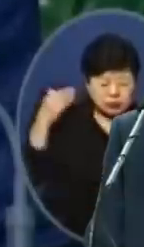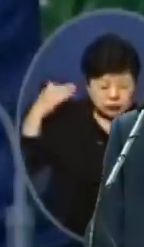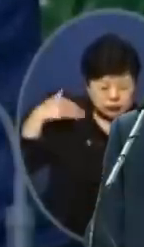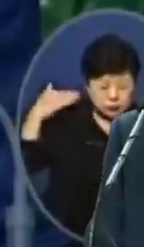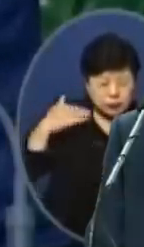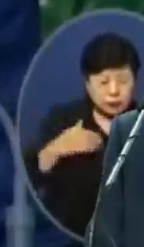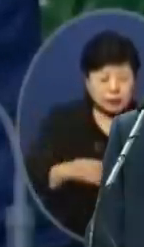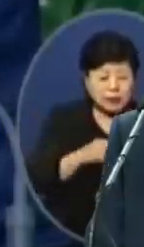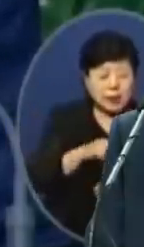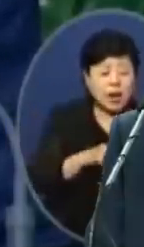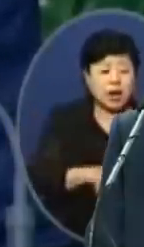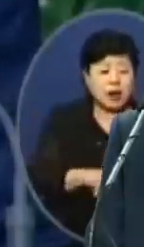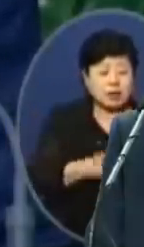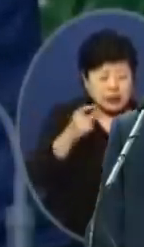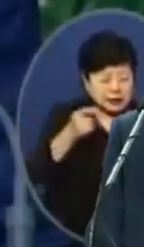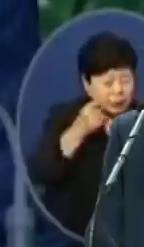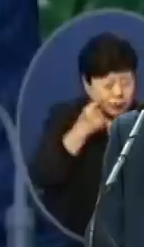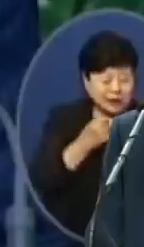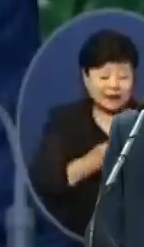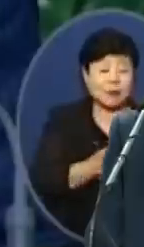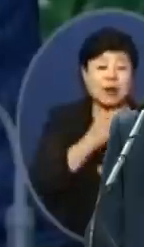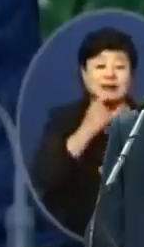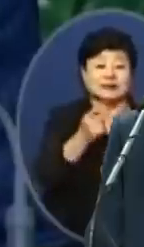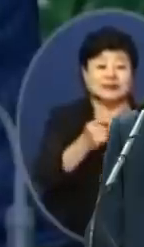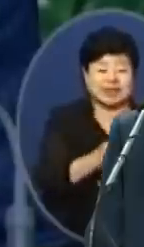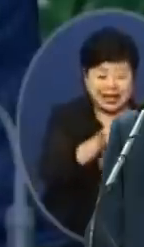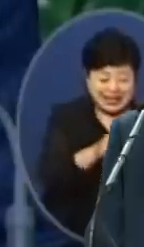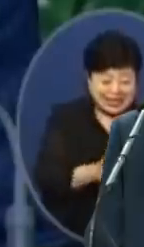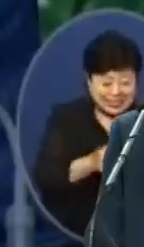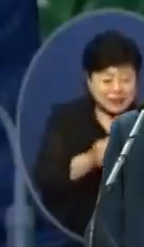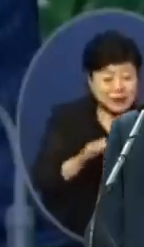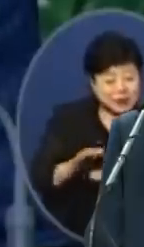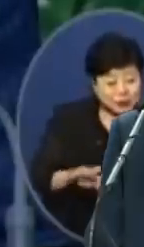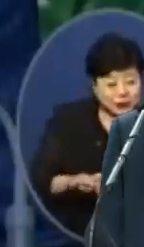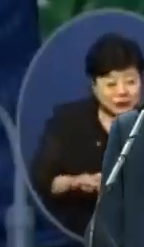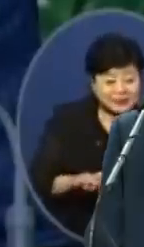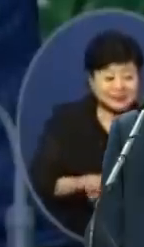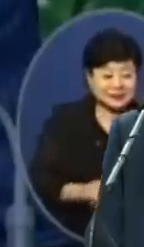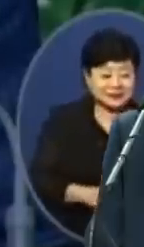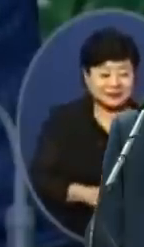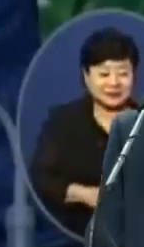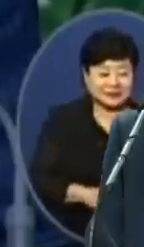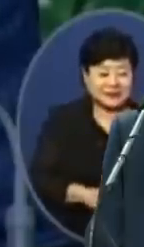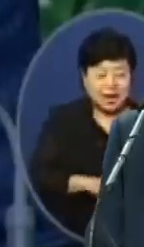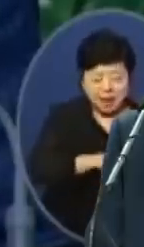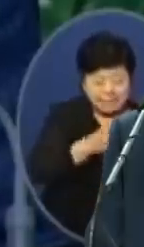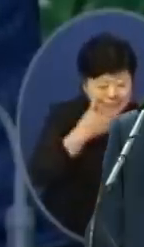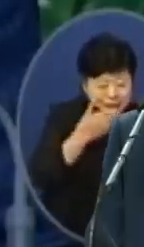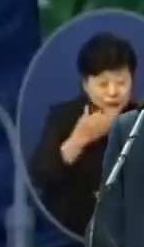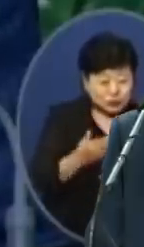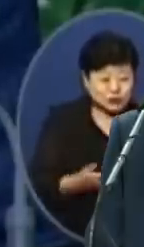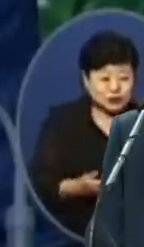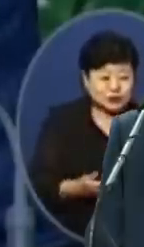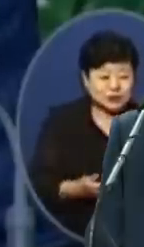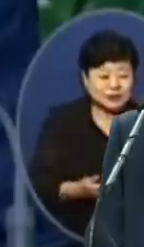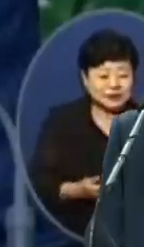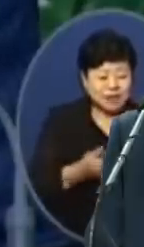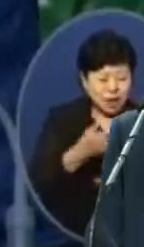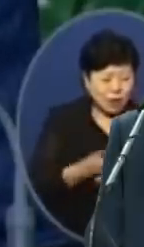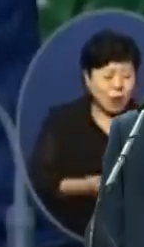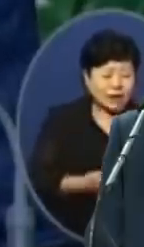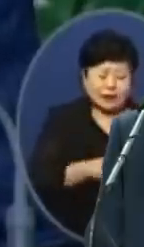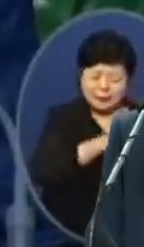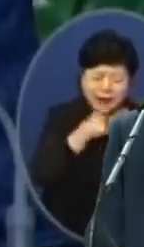못하고 마음으로도 깨닫지 못하였다는 것 같으니라. 하나님이 예비한 양식을 주었는데 애들이 너무 맛있게